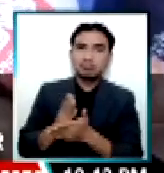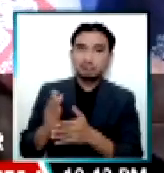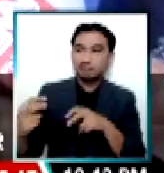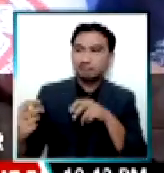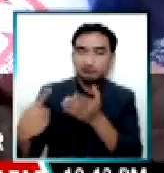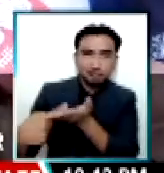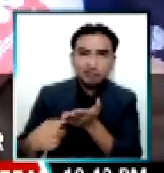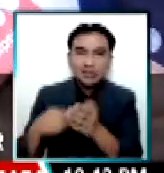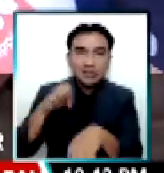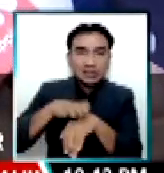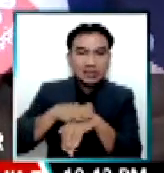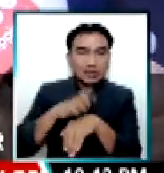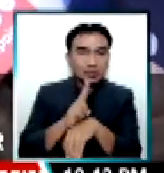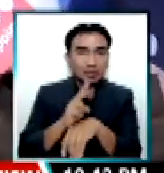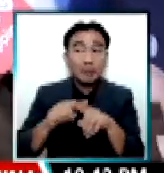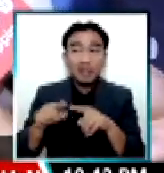Di, Tagalog tayo.